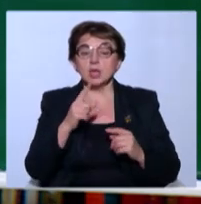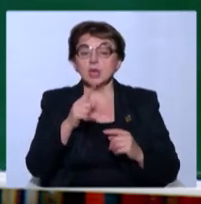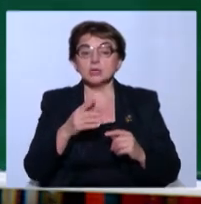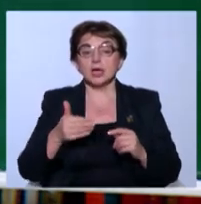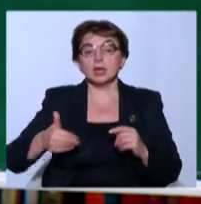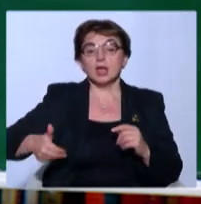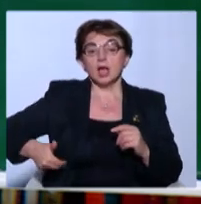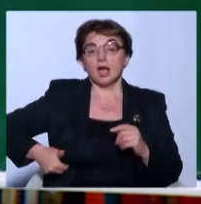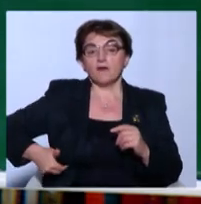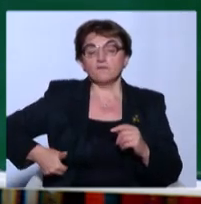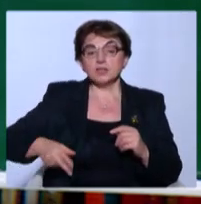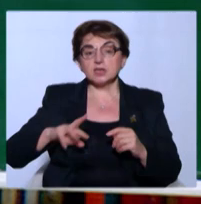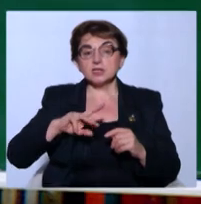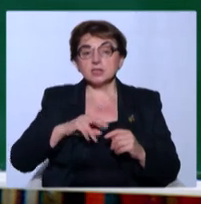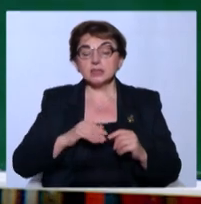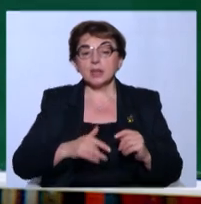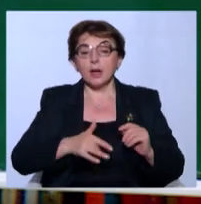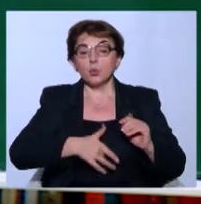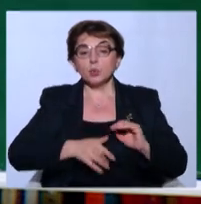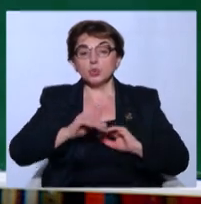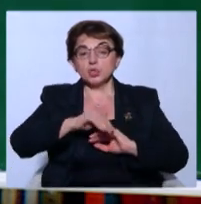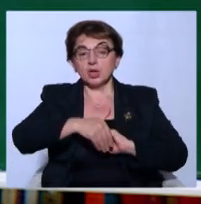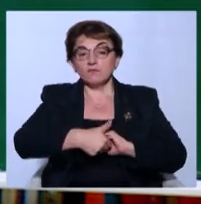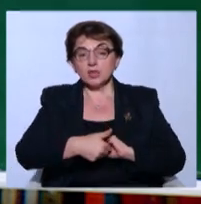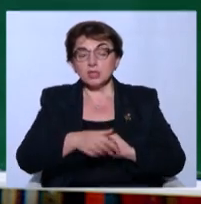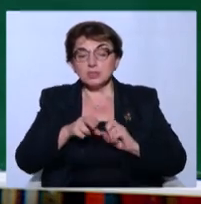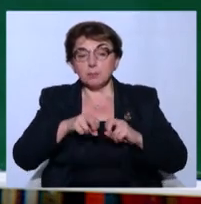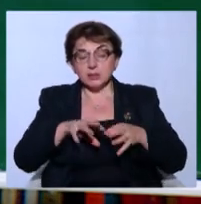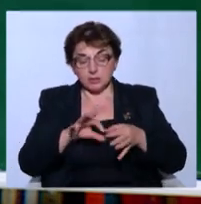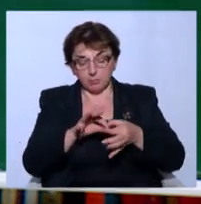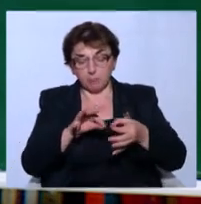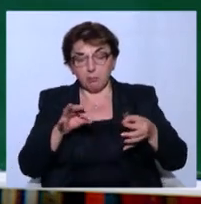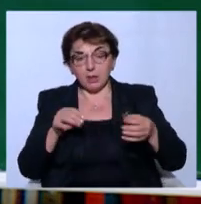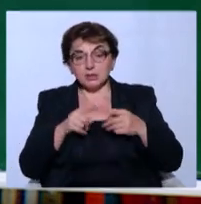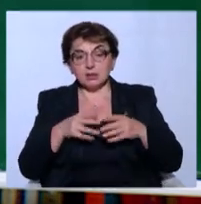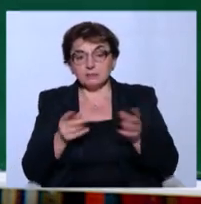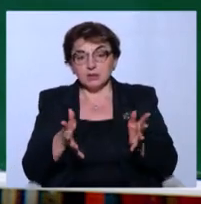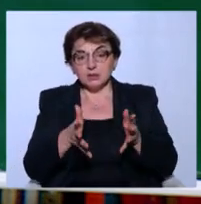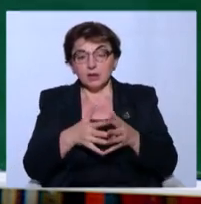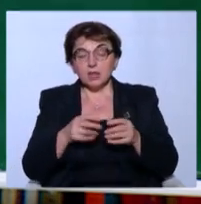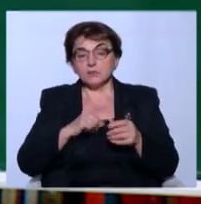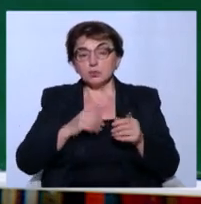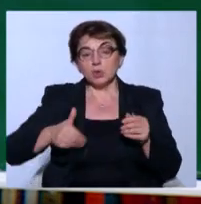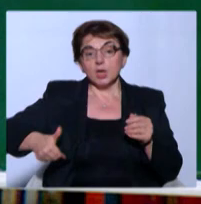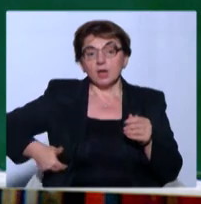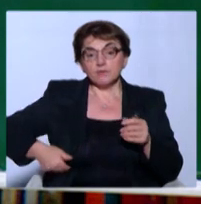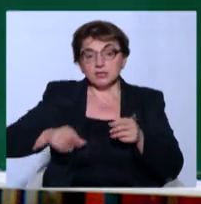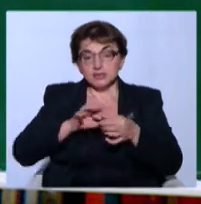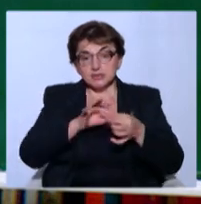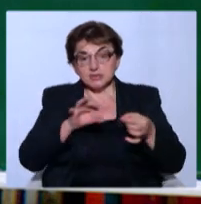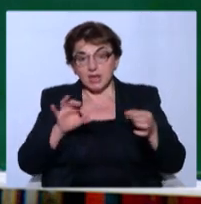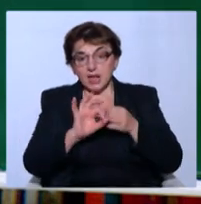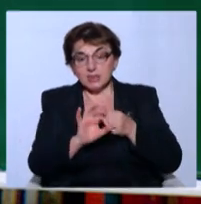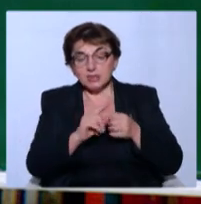არის ღვიძლისა და პანკრეასის სადინარები, აი იხსნება ღვიძლის სადინარი, ნაღვლისწვენის სადინარი